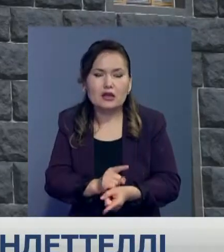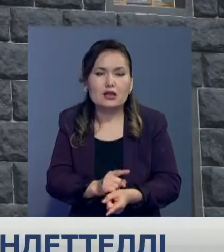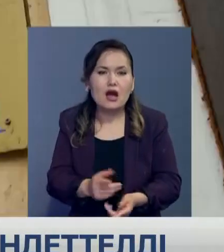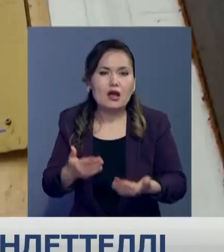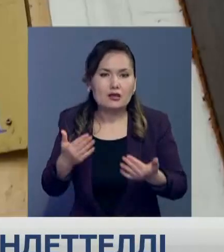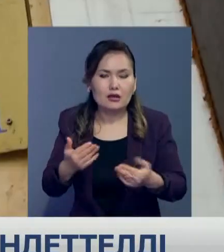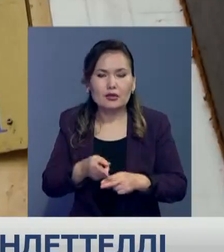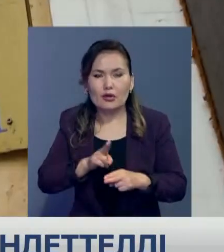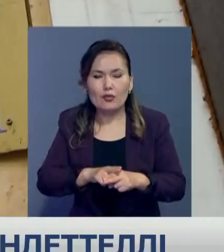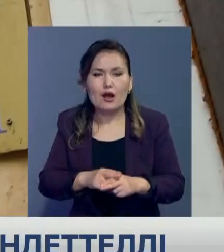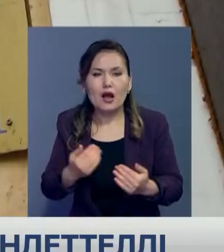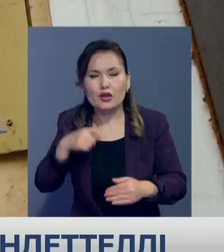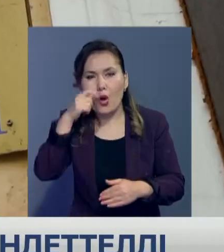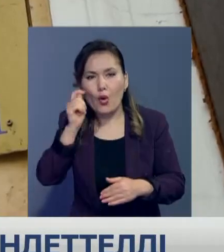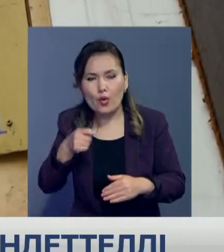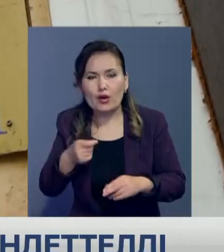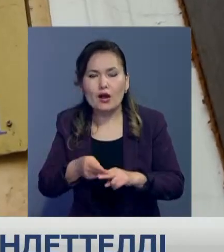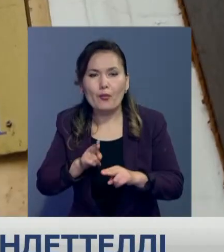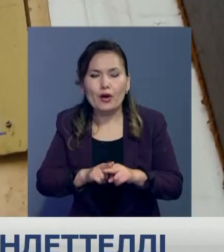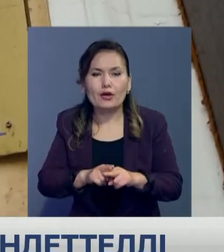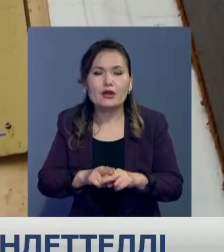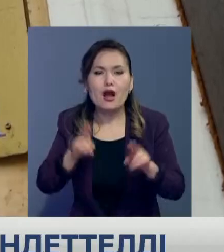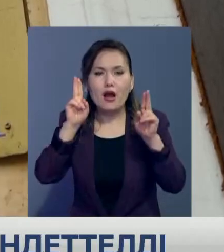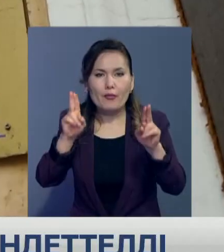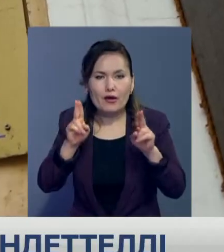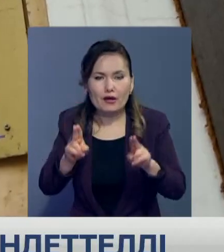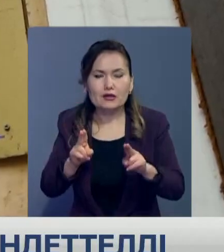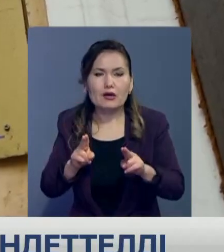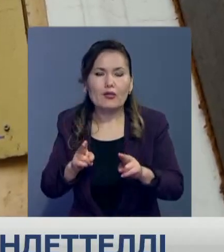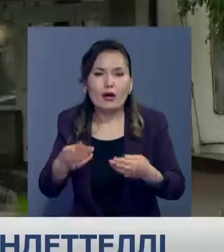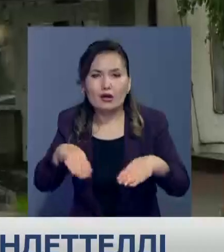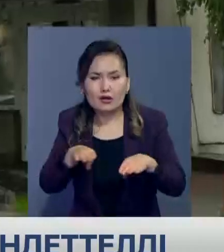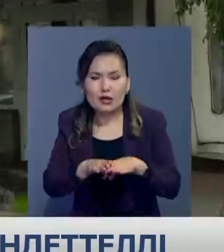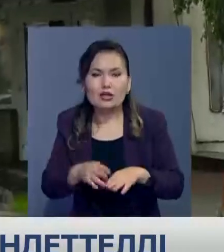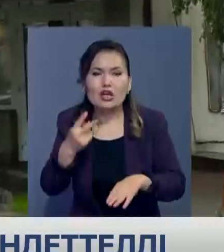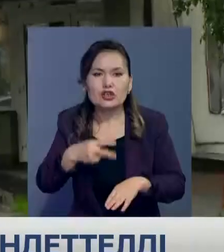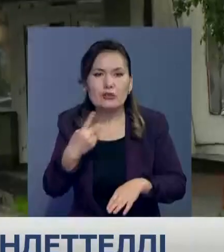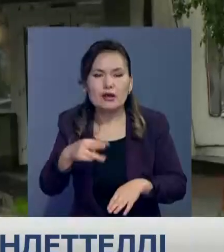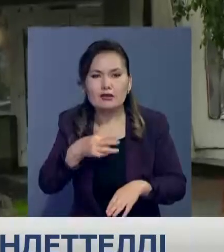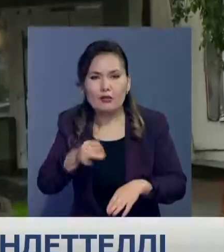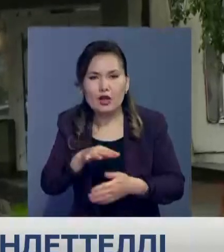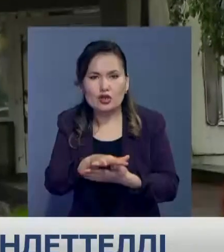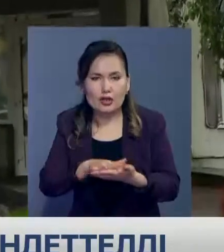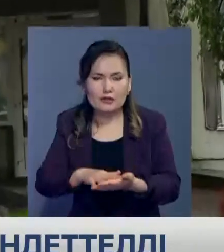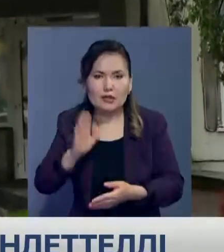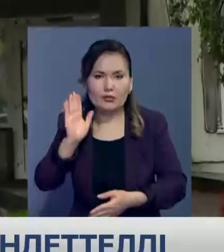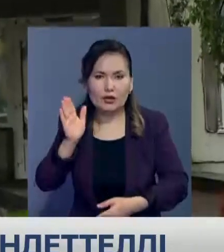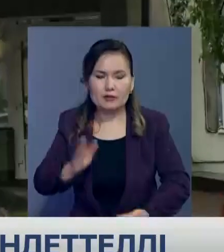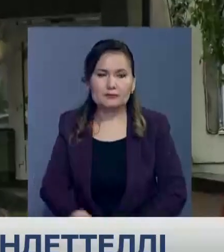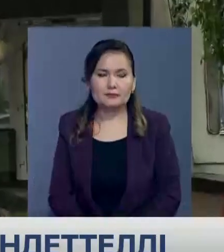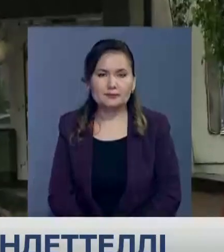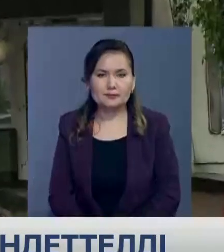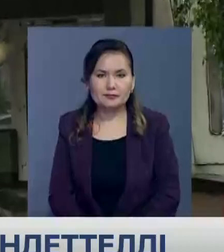Украинада коронавирусқа қатысты қабылданған карантин 22 мамырға дейін жалғасады. Аида Қыдырбай, Петр Бареко, Хабар